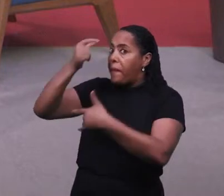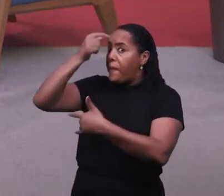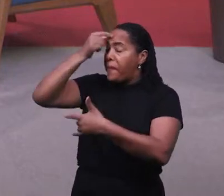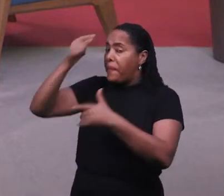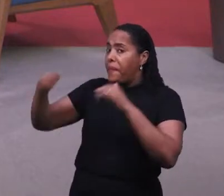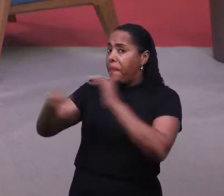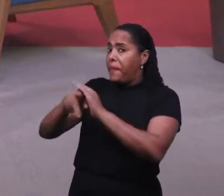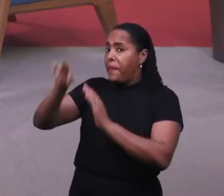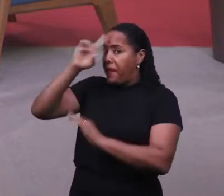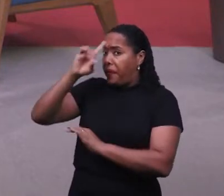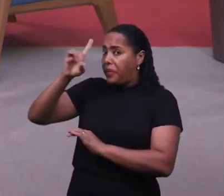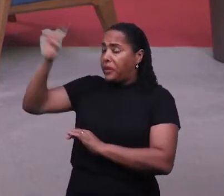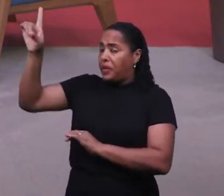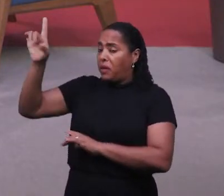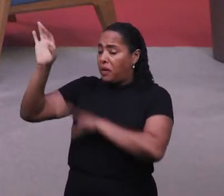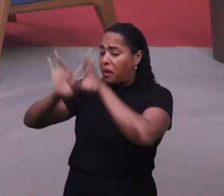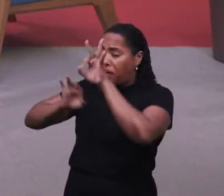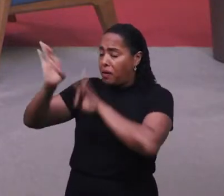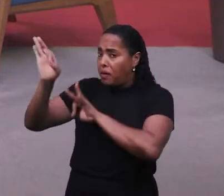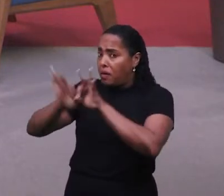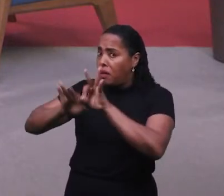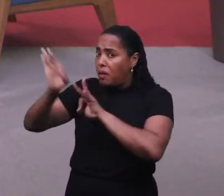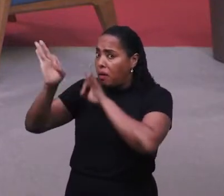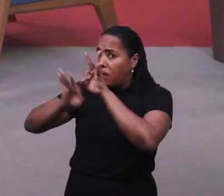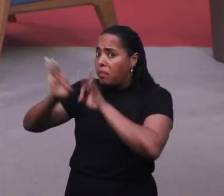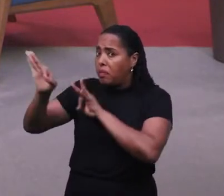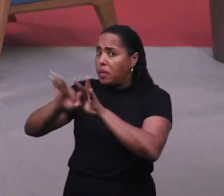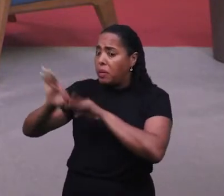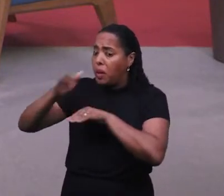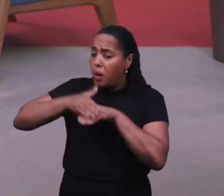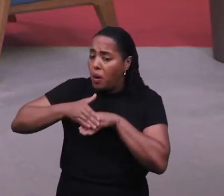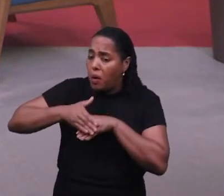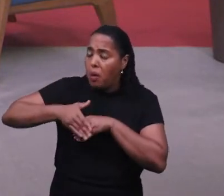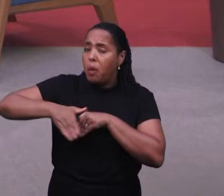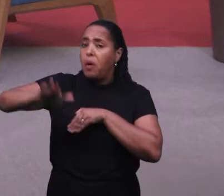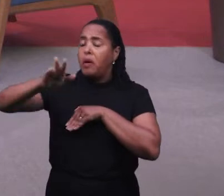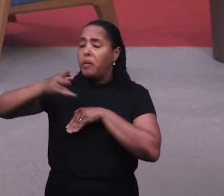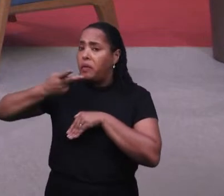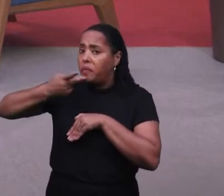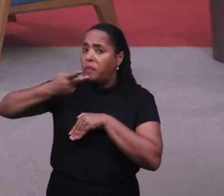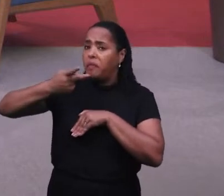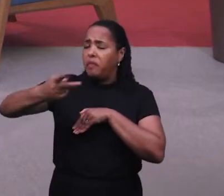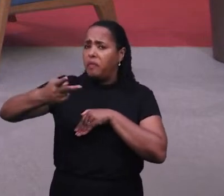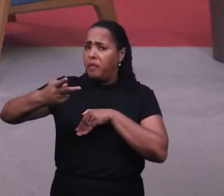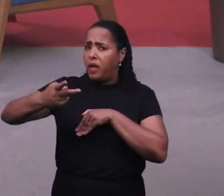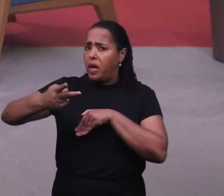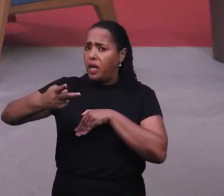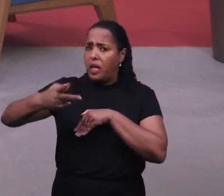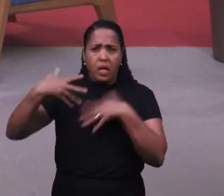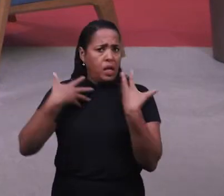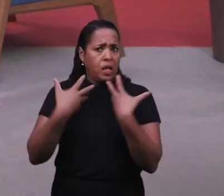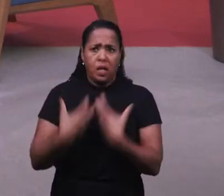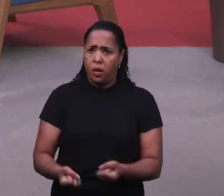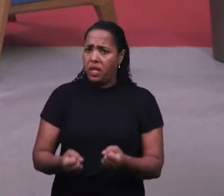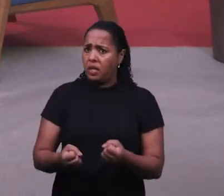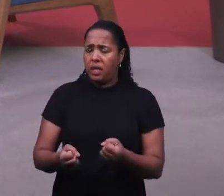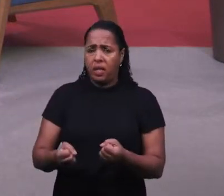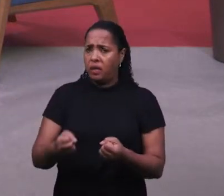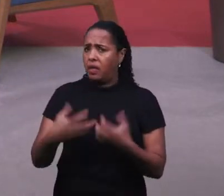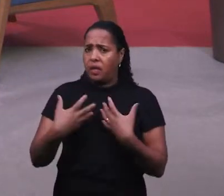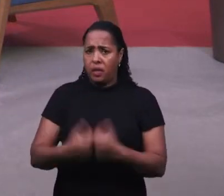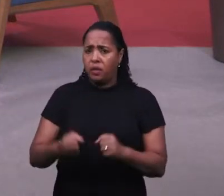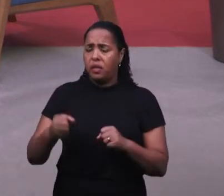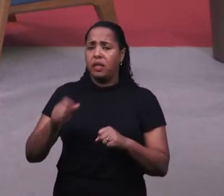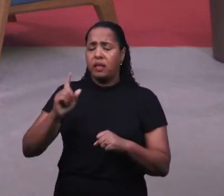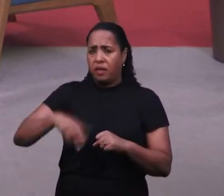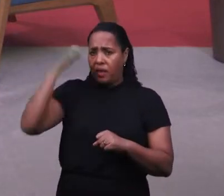la pensée de Dieu, c'est lui qui l'a établi à partir de sa parole, et il n'admet pas,